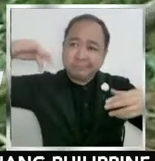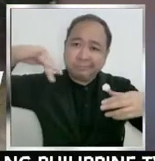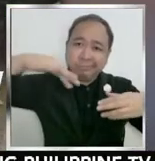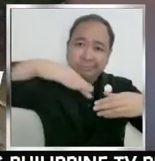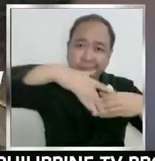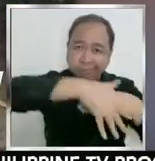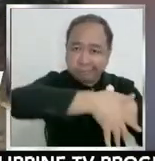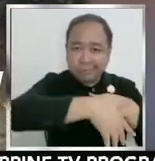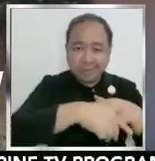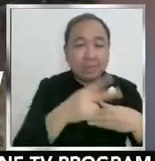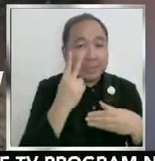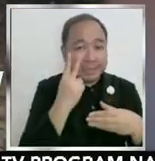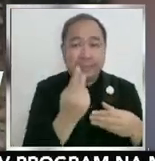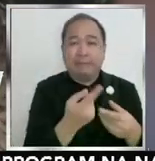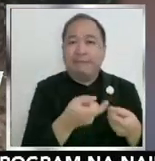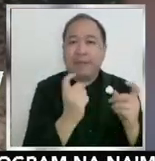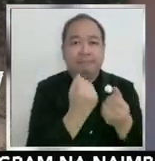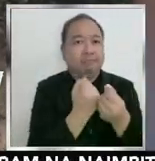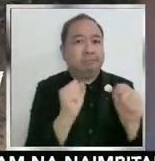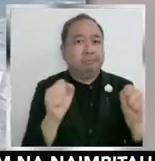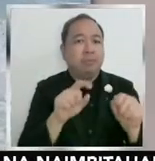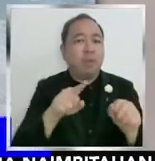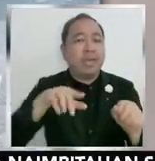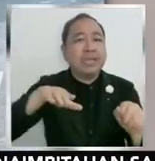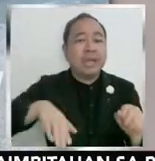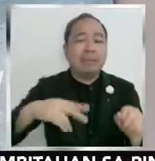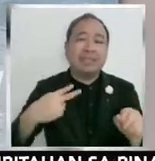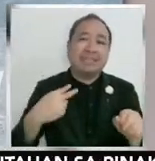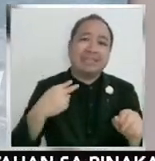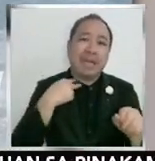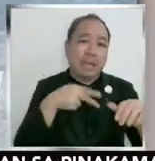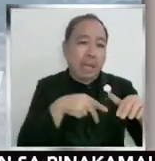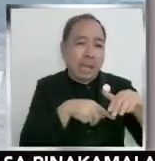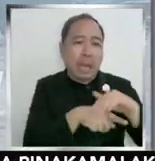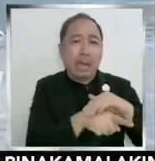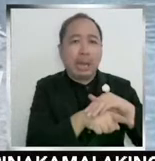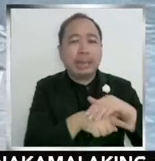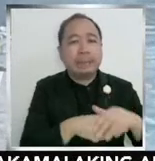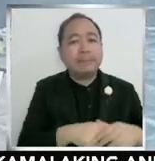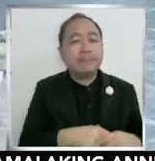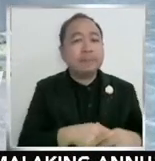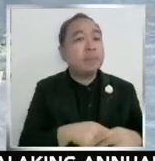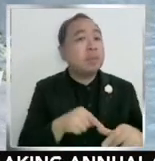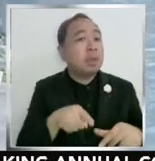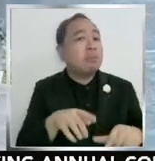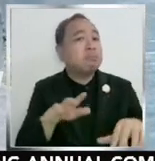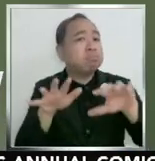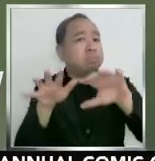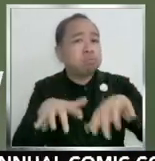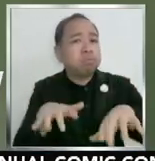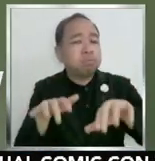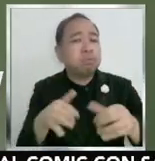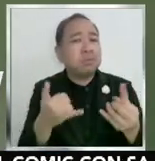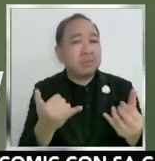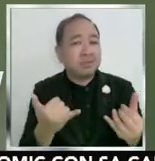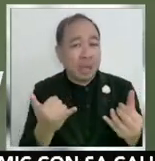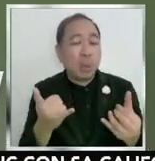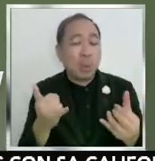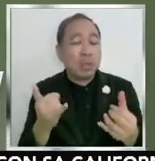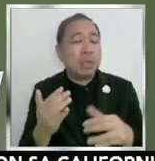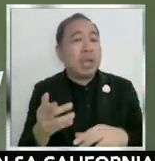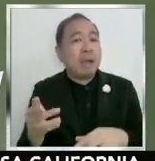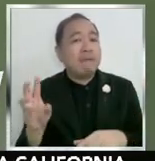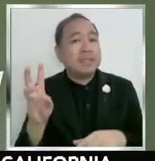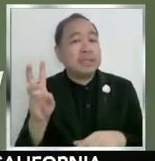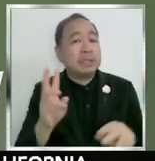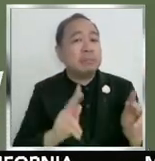namang na-rescue ang isang bata na na-trap doon. Bunsod pa rin na malakas na ulan ngayong araw, 6 katao sa Barangay Capital Site ang